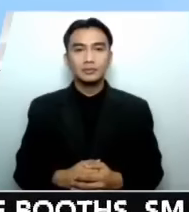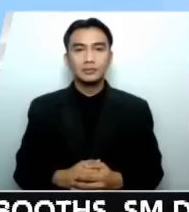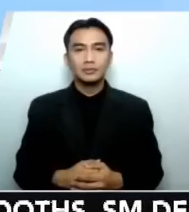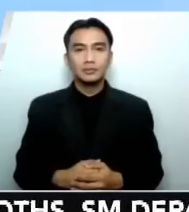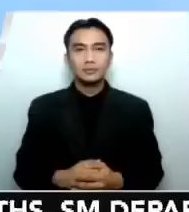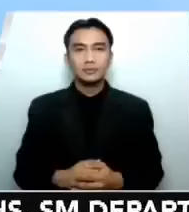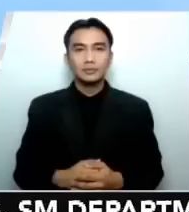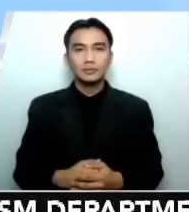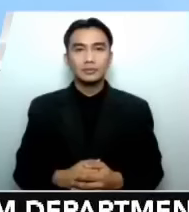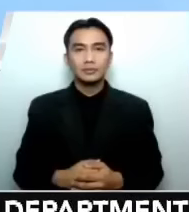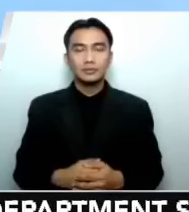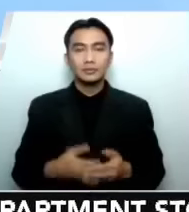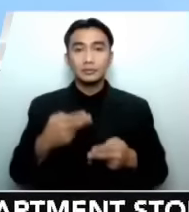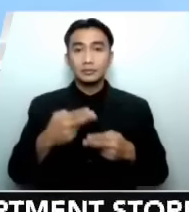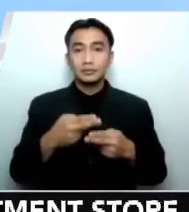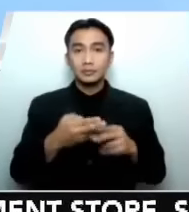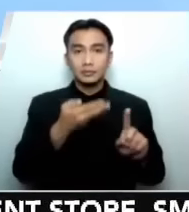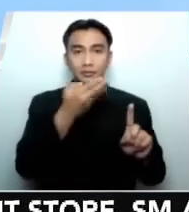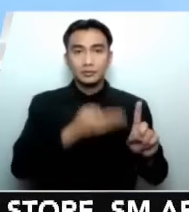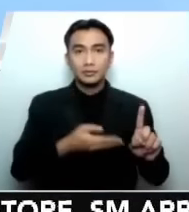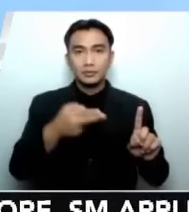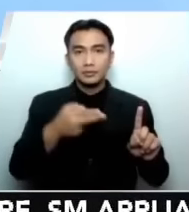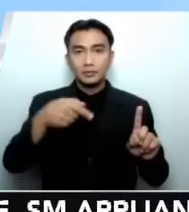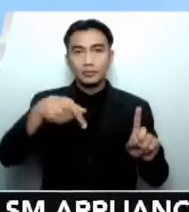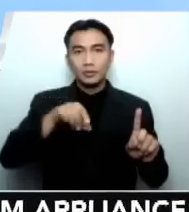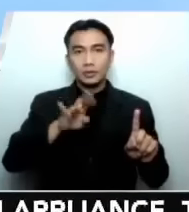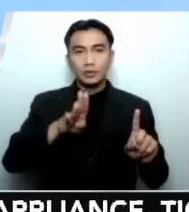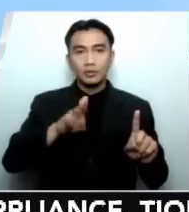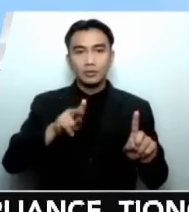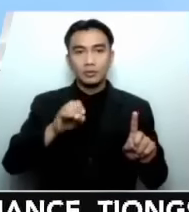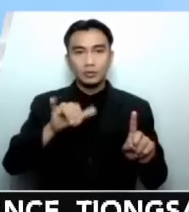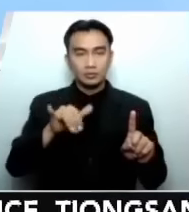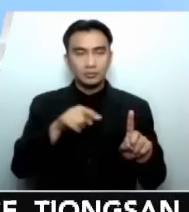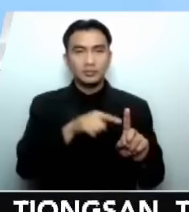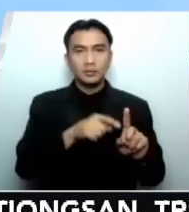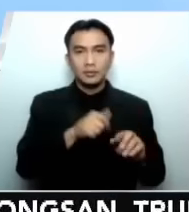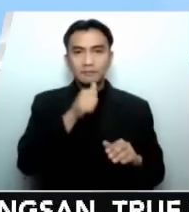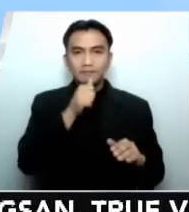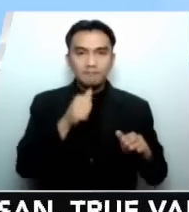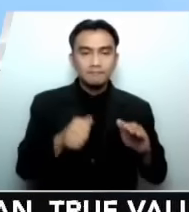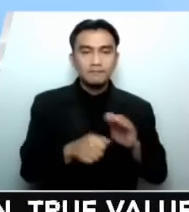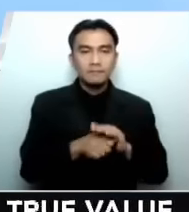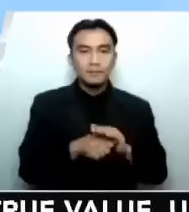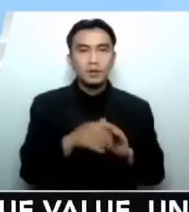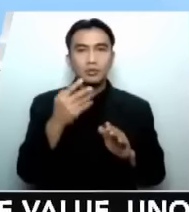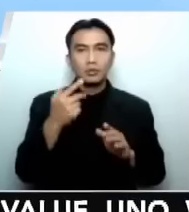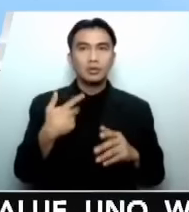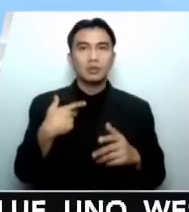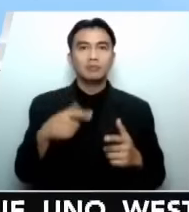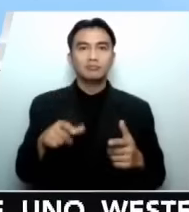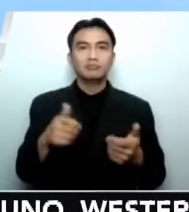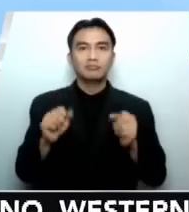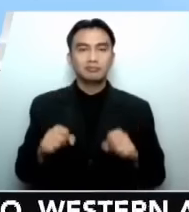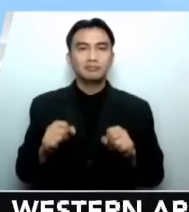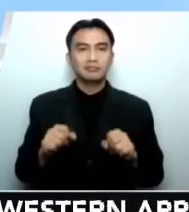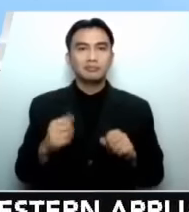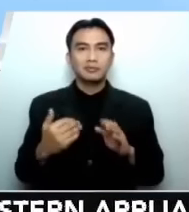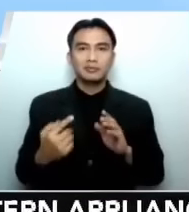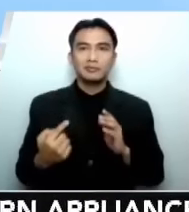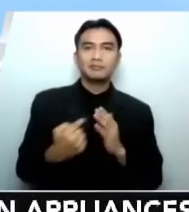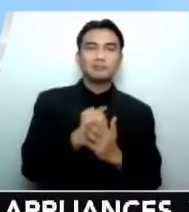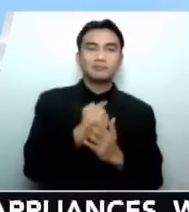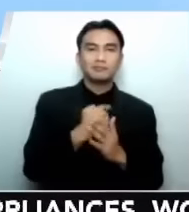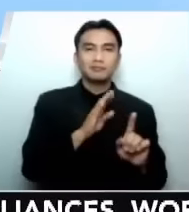Apollo Quiboloy dahil sa banta sa kanyang buhay. Inakusahan din ni Quiboloy sina Pangulong Marcos at First Lady Liza Araneta